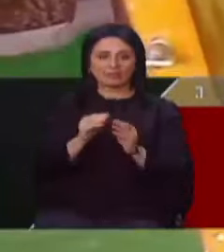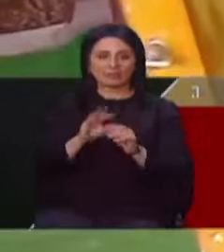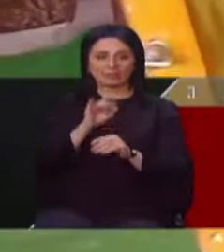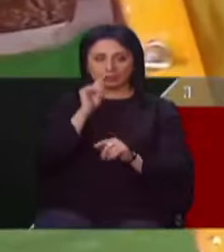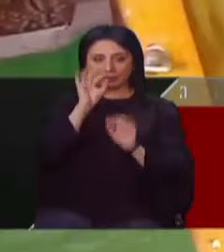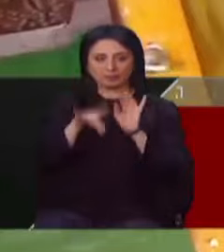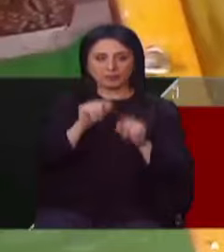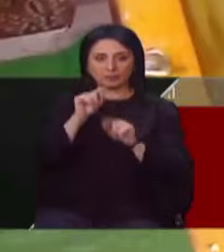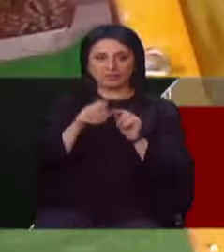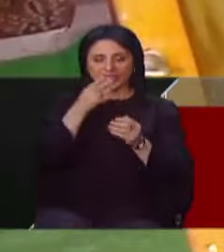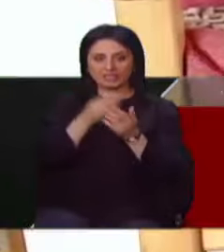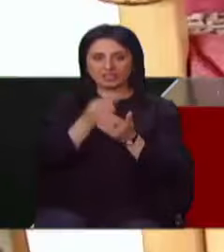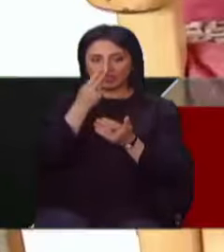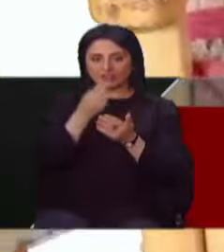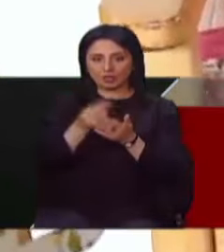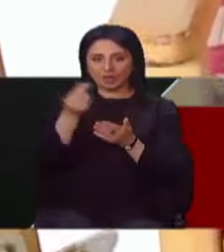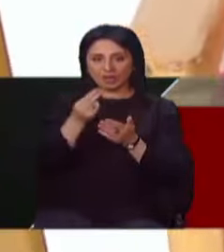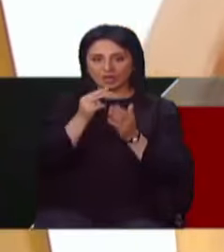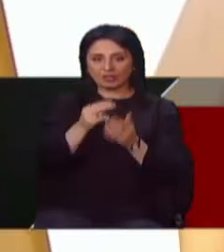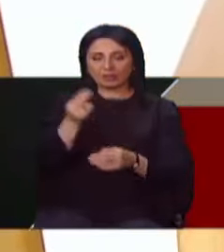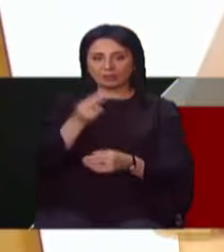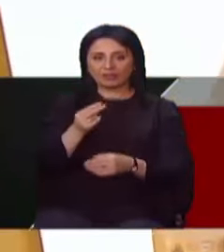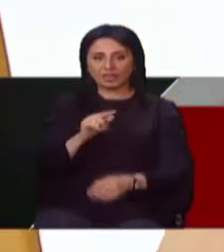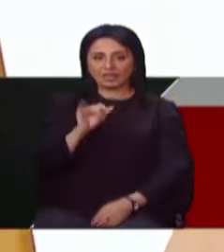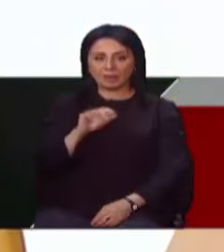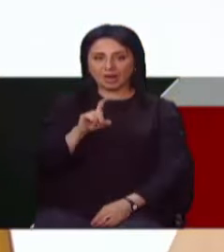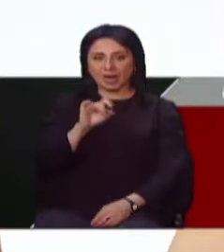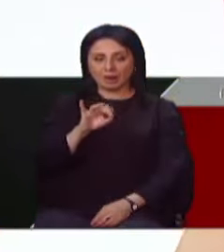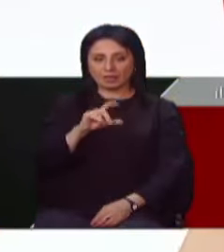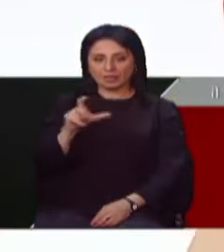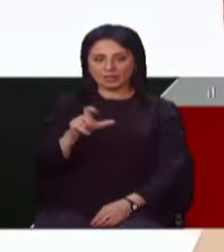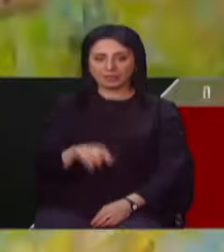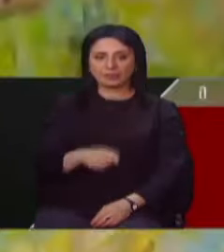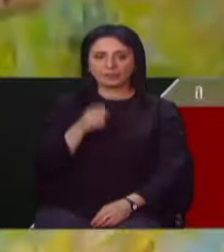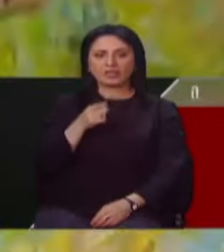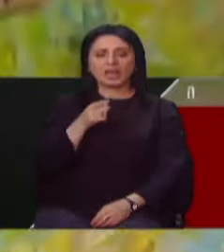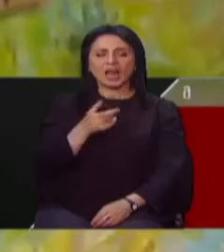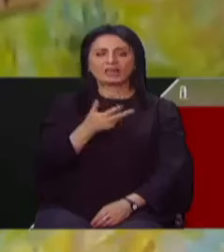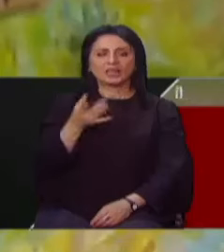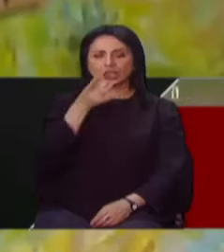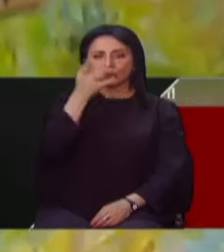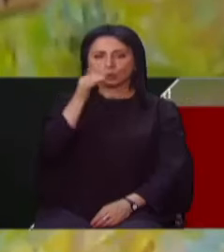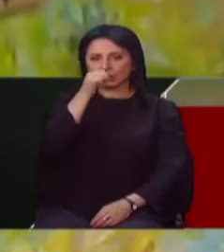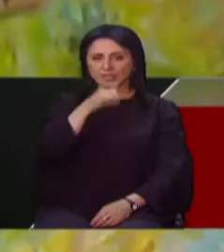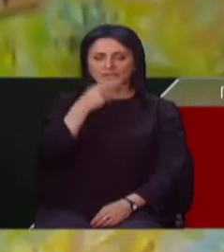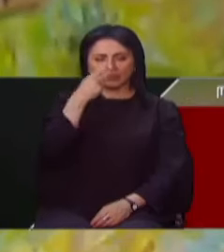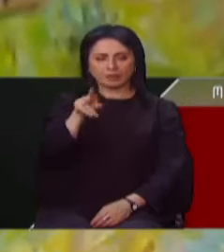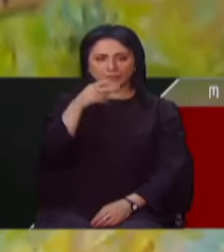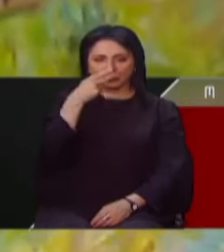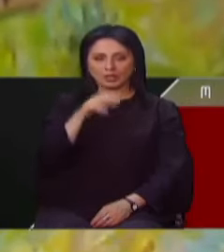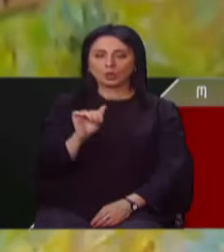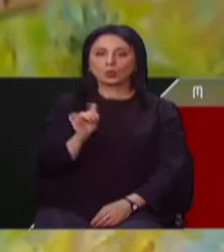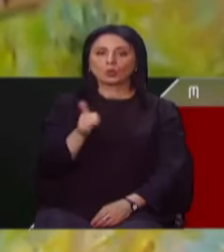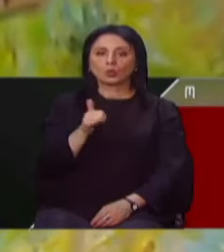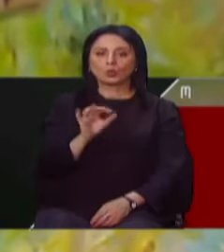რომელიც საკუთარი ხედვით ტილოზე გადაიტანა მხატვარმა თამარ ხარაბაძემ. ათასნაირი კულტურის ძეგლები ნახეთ,